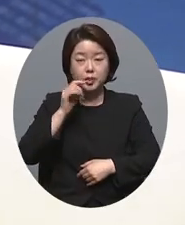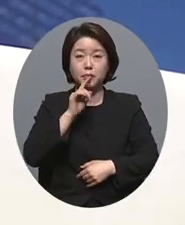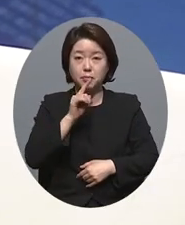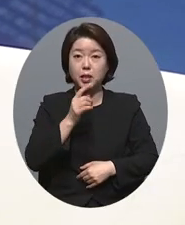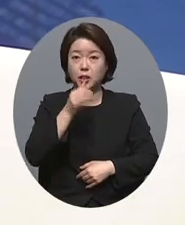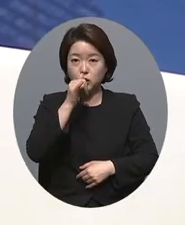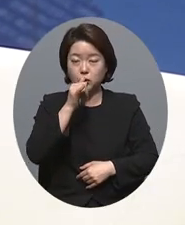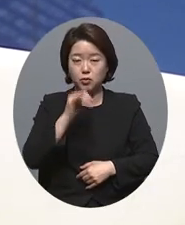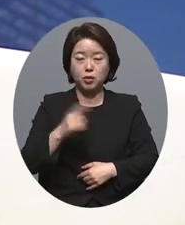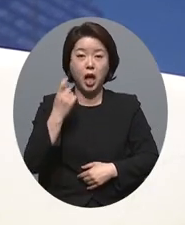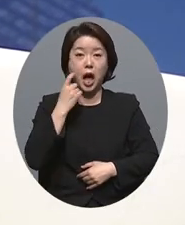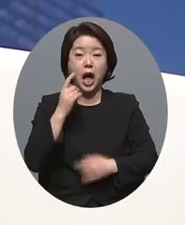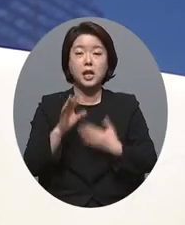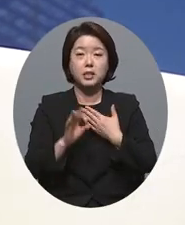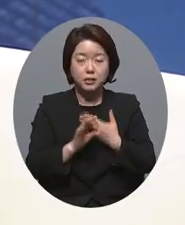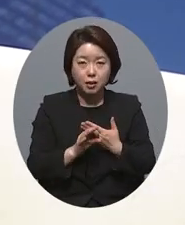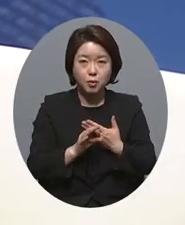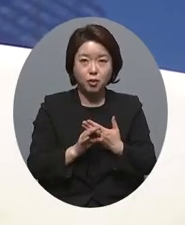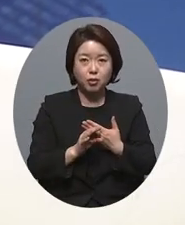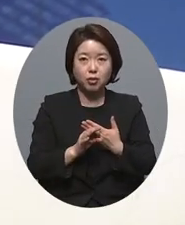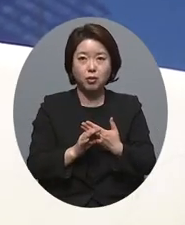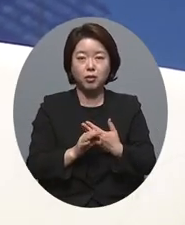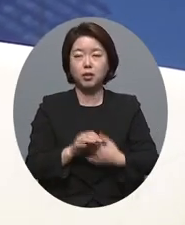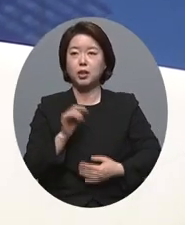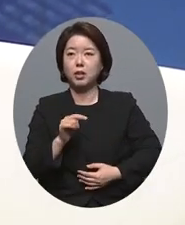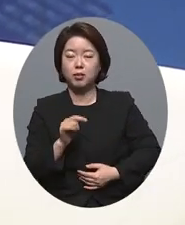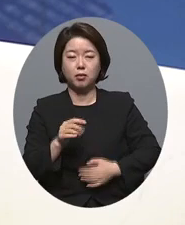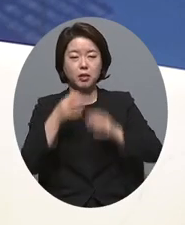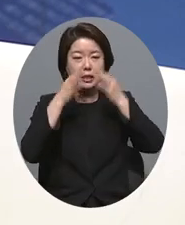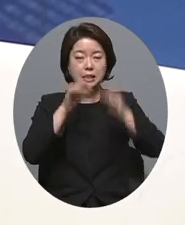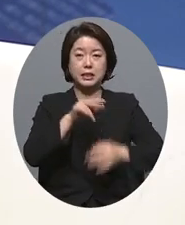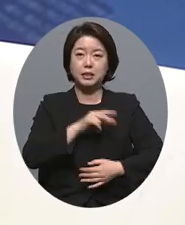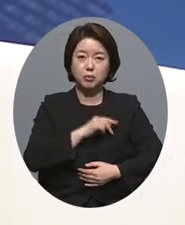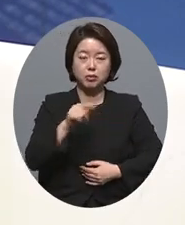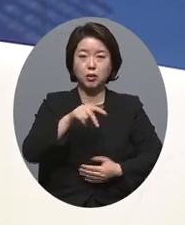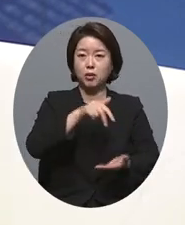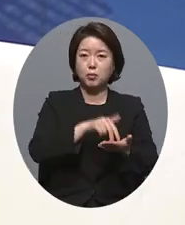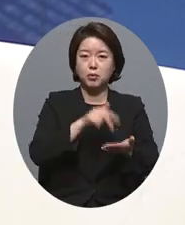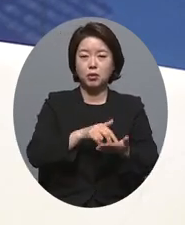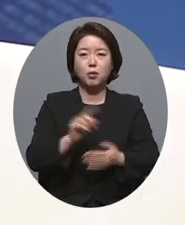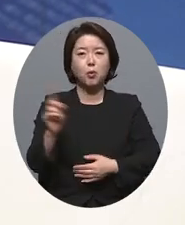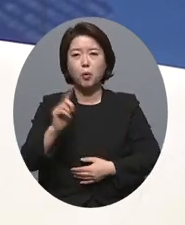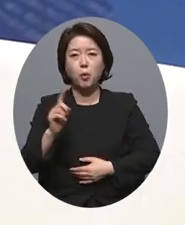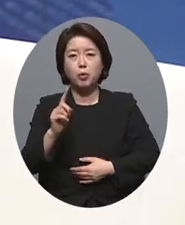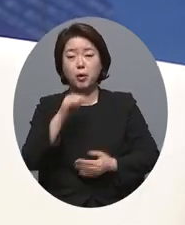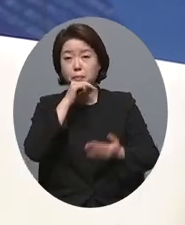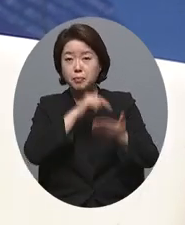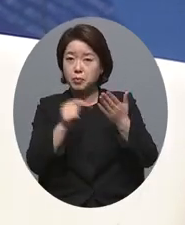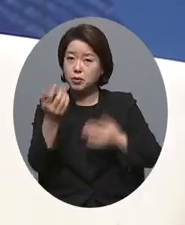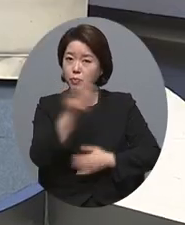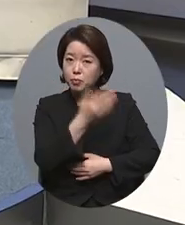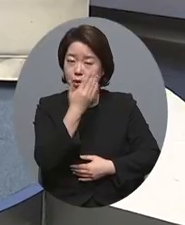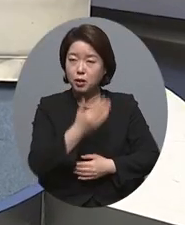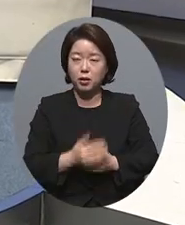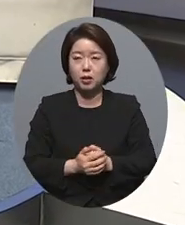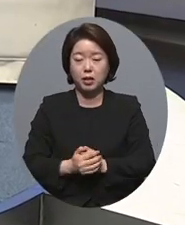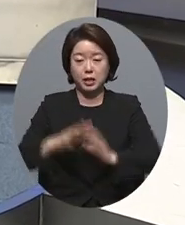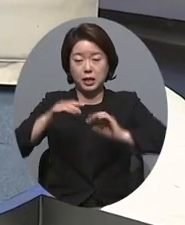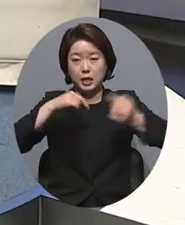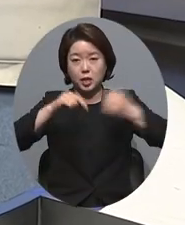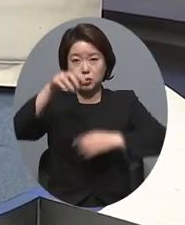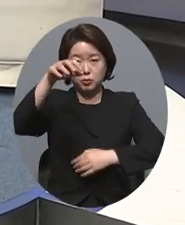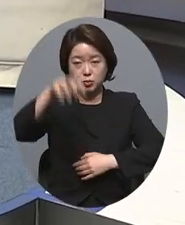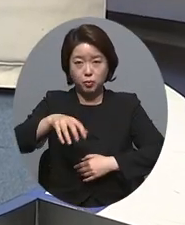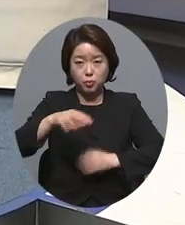이게 허위사실이라면 이게 김의겸 의원에게는 어떤 타격? 김의겸 의원은